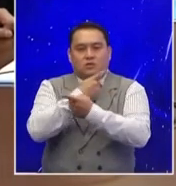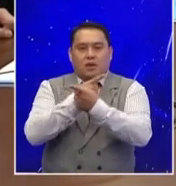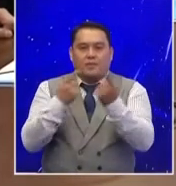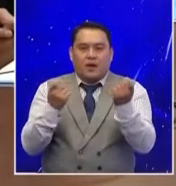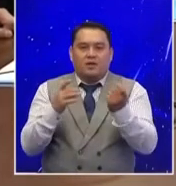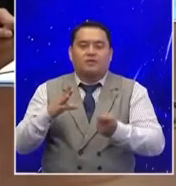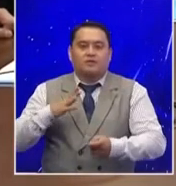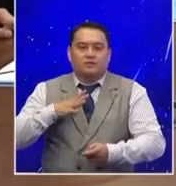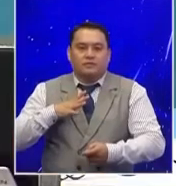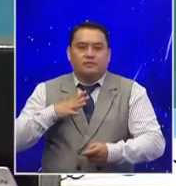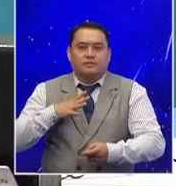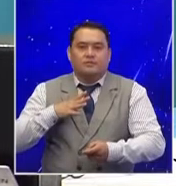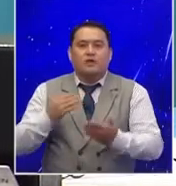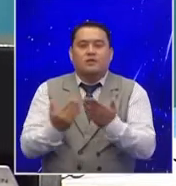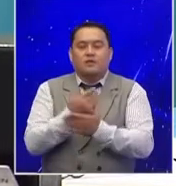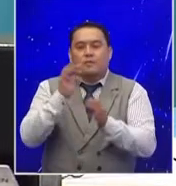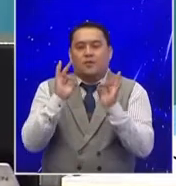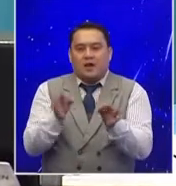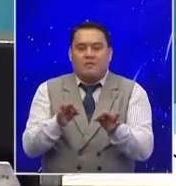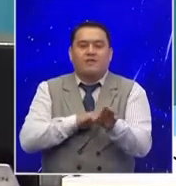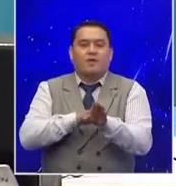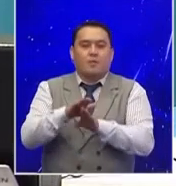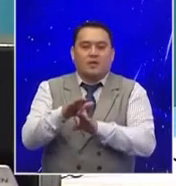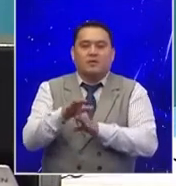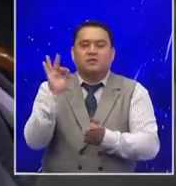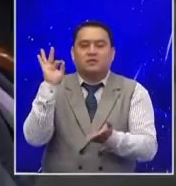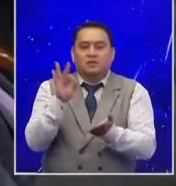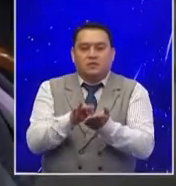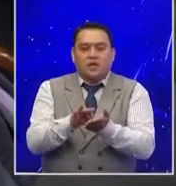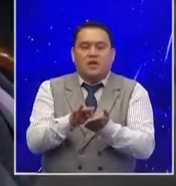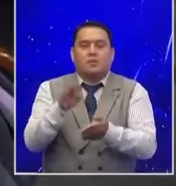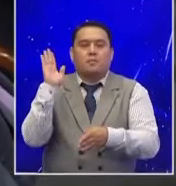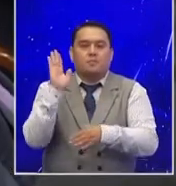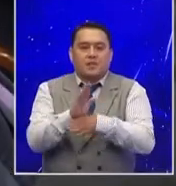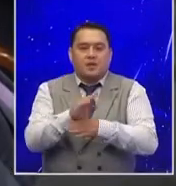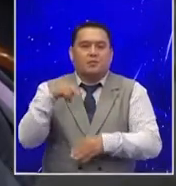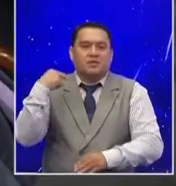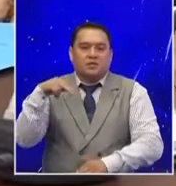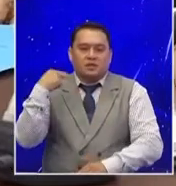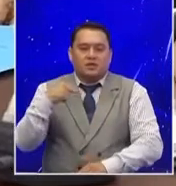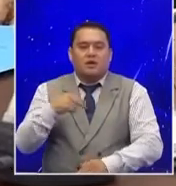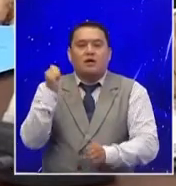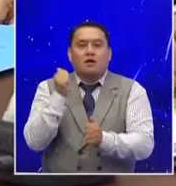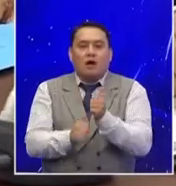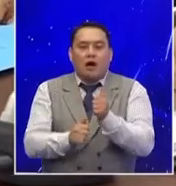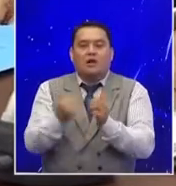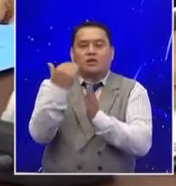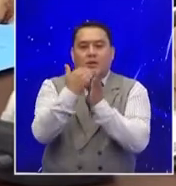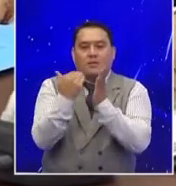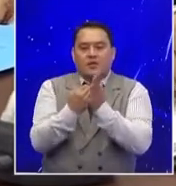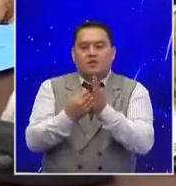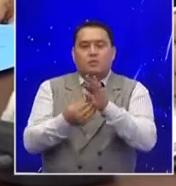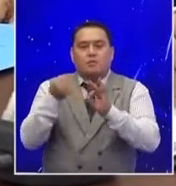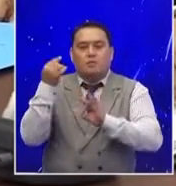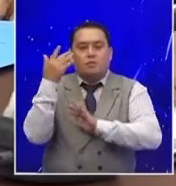необходимости своевременного, а самое главное – правильного осуществления задач, поставленных президентом в послании. Каждый озвученный пункт должен